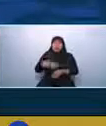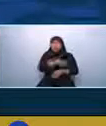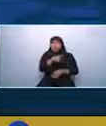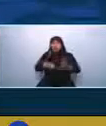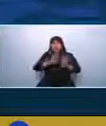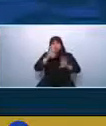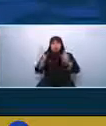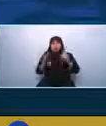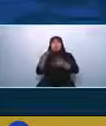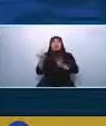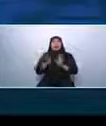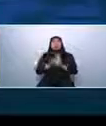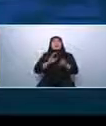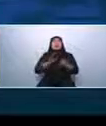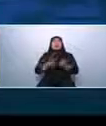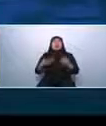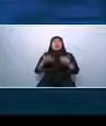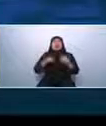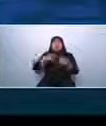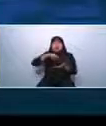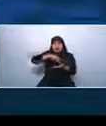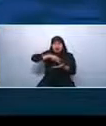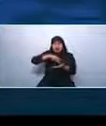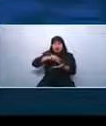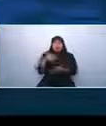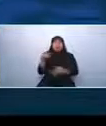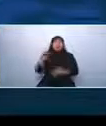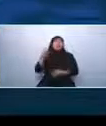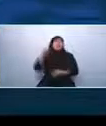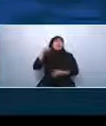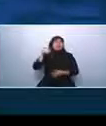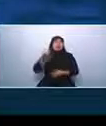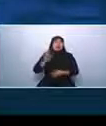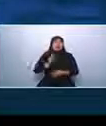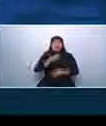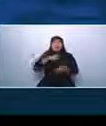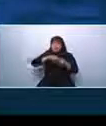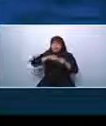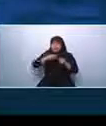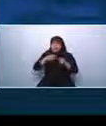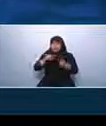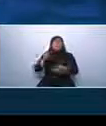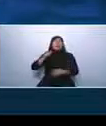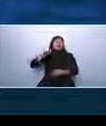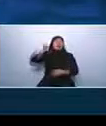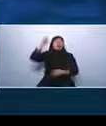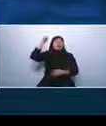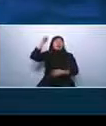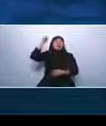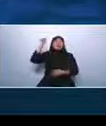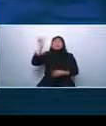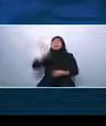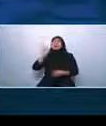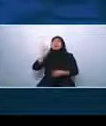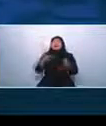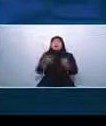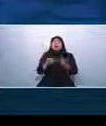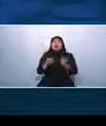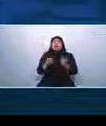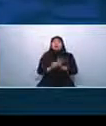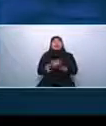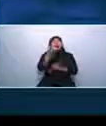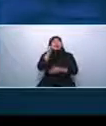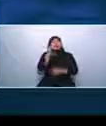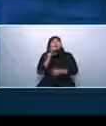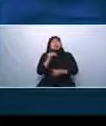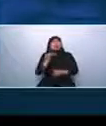terjadi, selalu ada hikmah kebaikan yang bisa kita petik. Karena Allah Subhanahu wa Ta'ala tidak pernah menurunkan